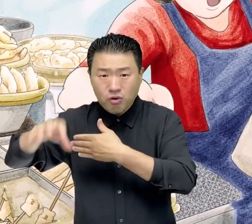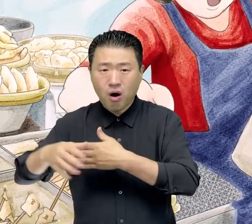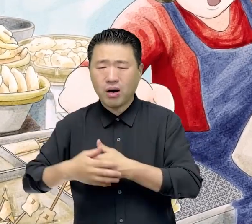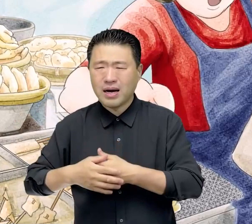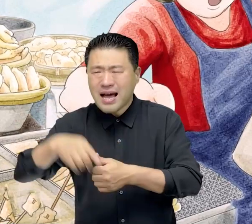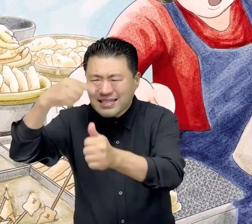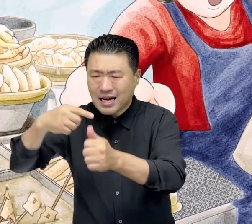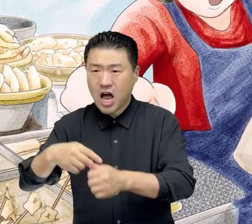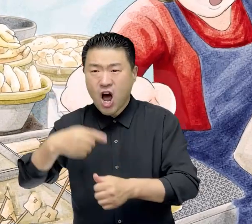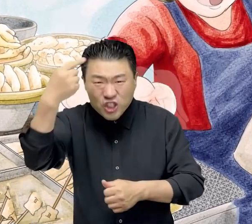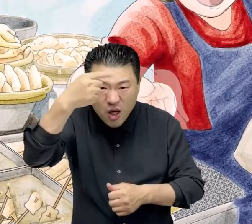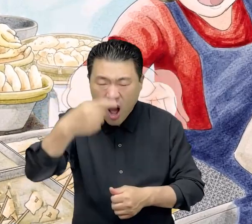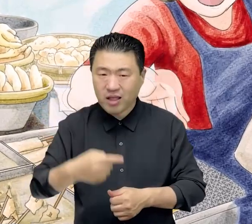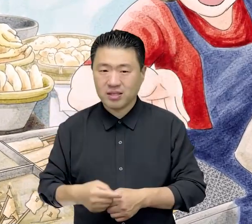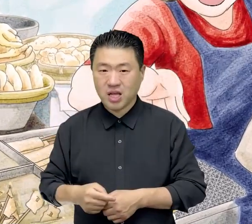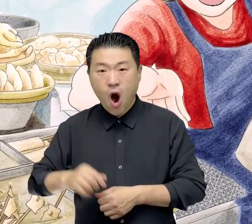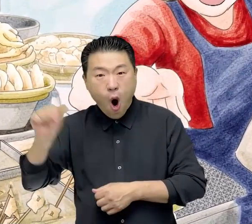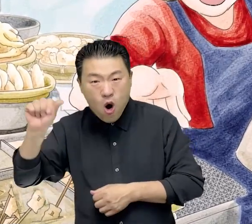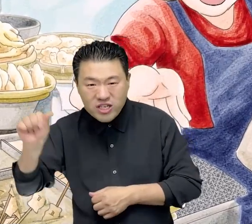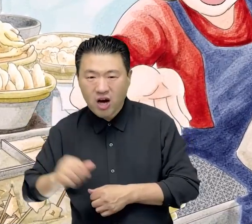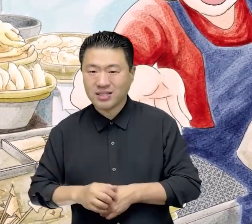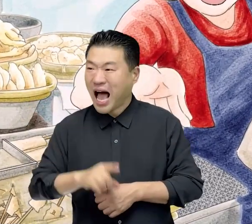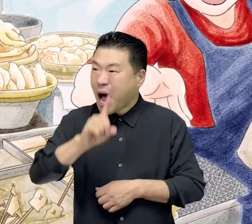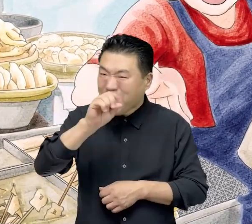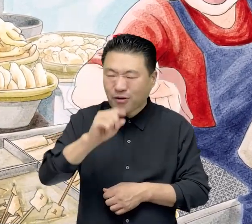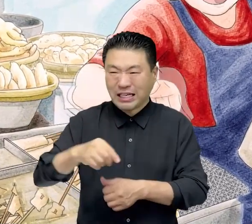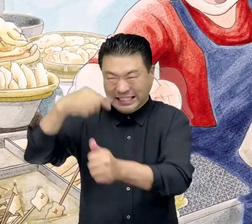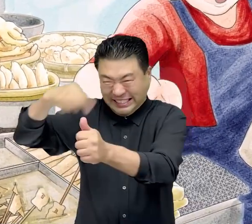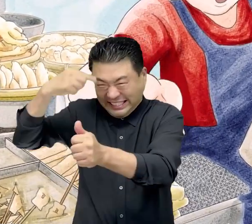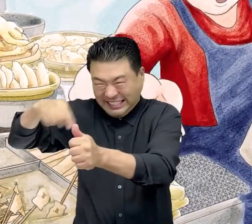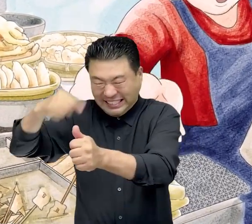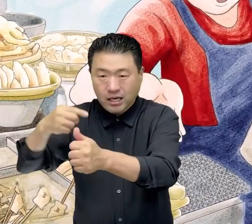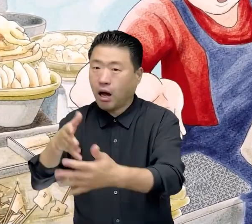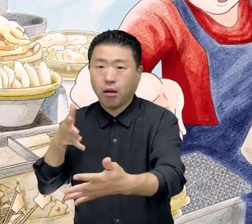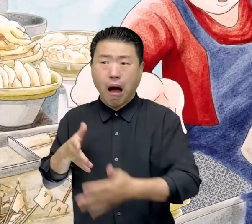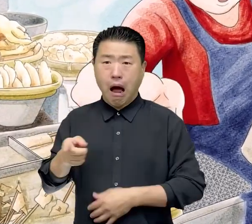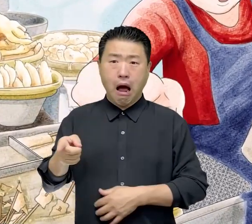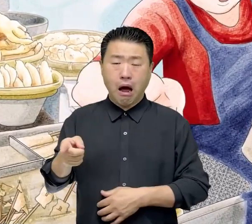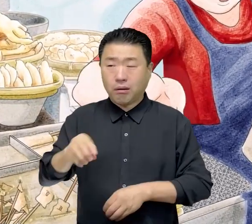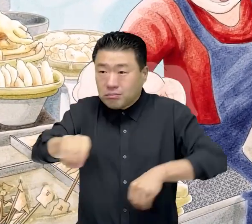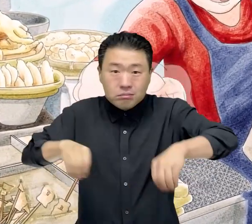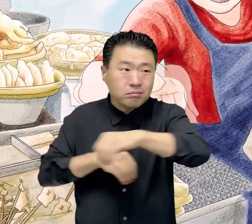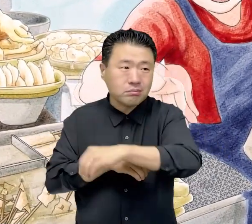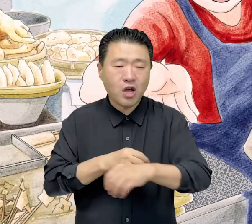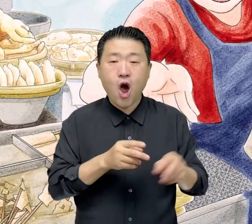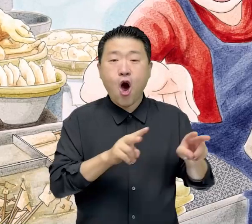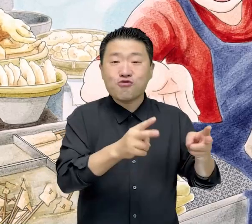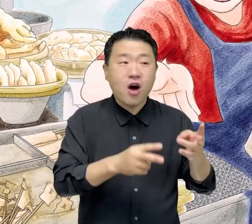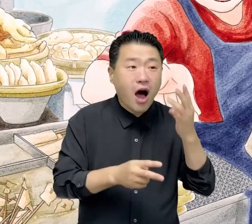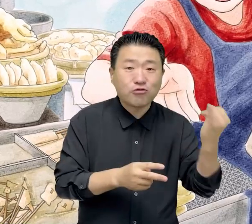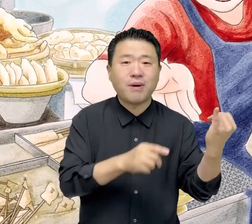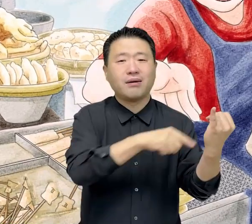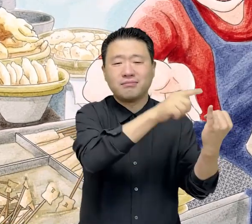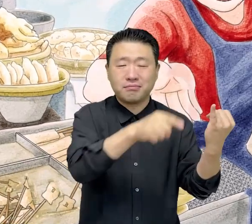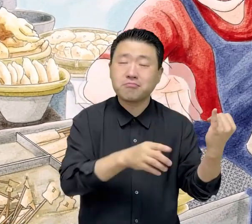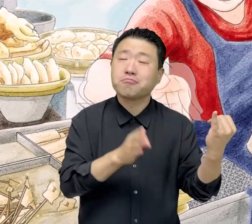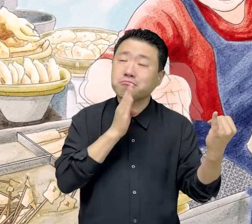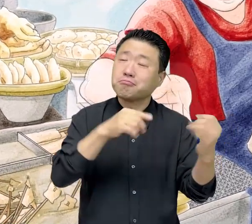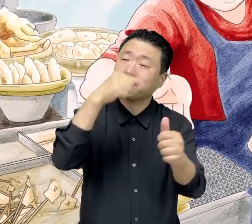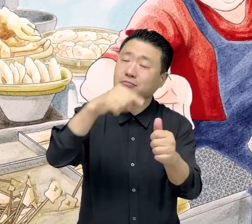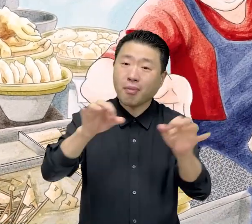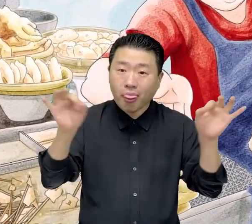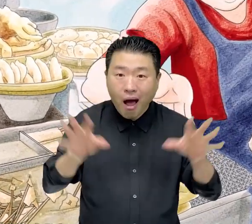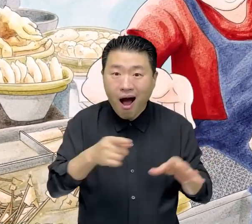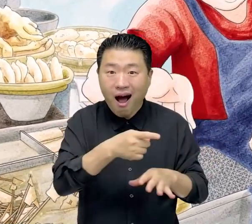치료실에서 아무리 1,000원짜리, 5,000원짜리, 10,000원짜리인지 교육을 해도 안 되는 것을 튀김 아줌마가